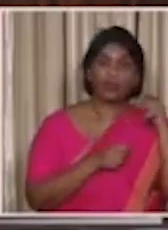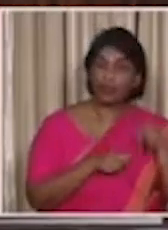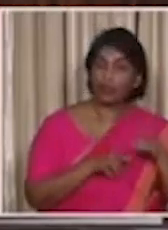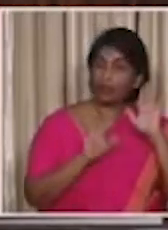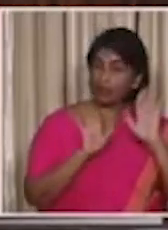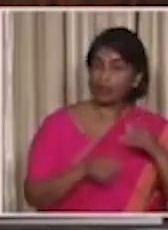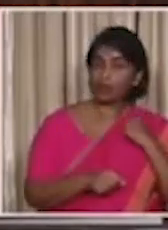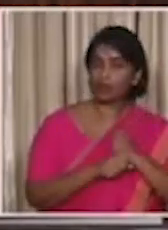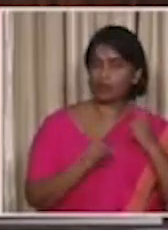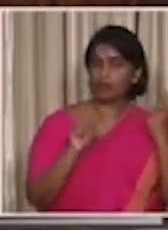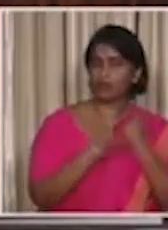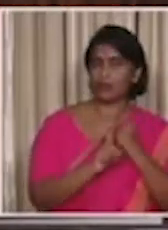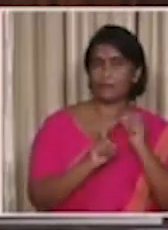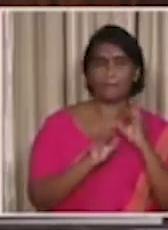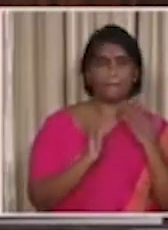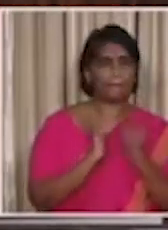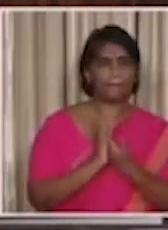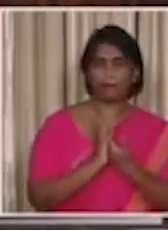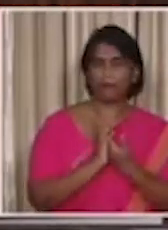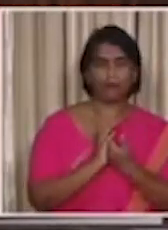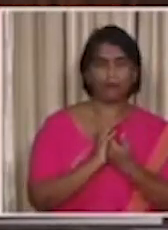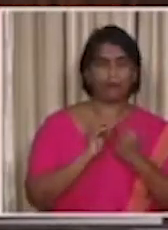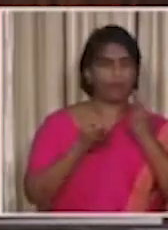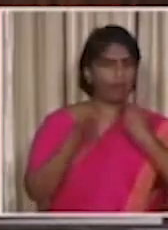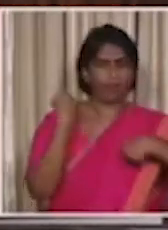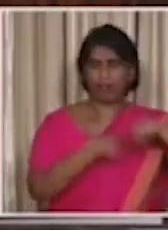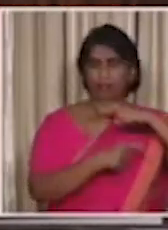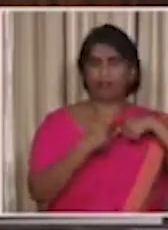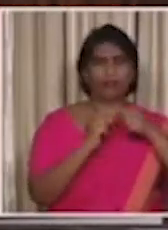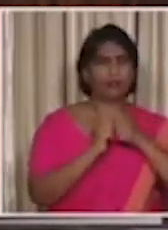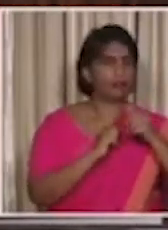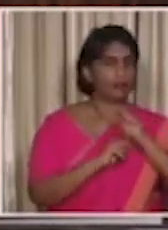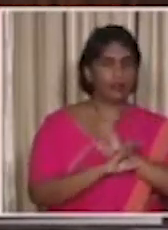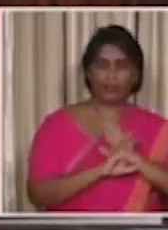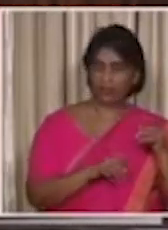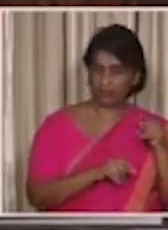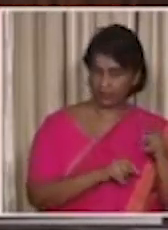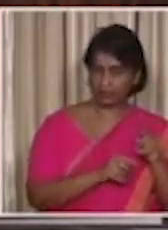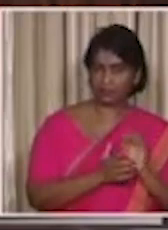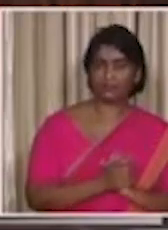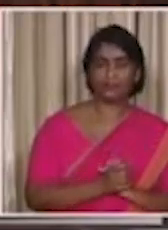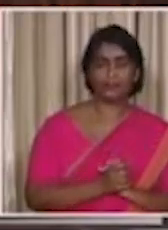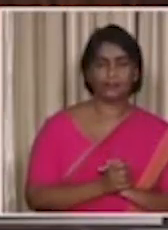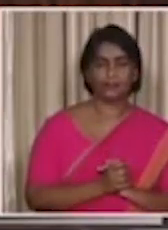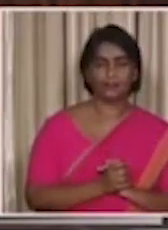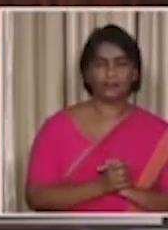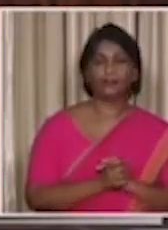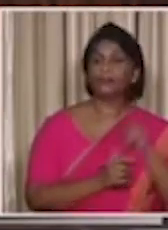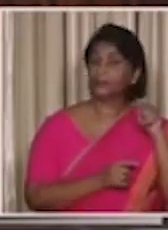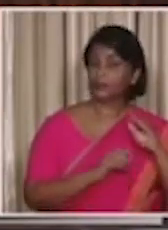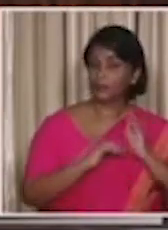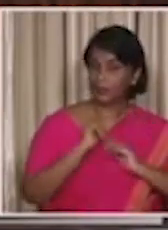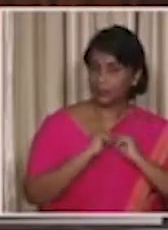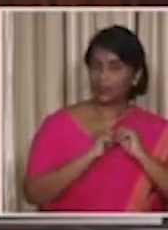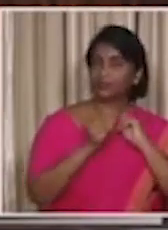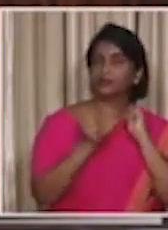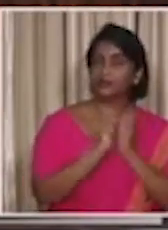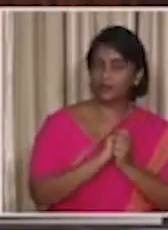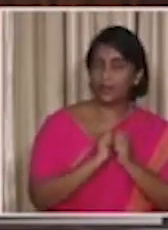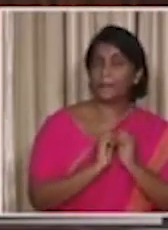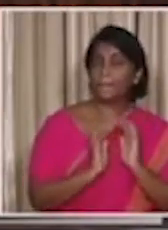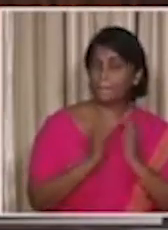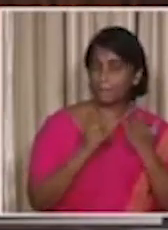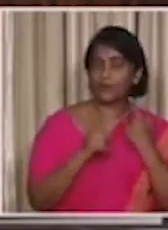ආණ්ඩුව මාරුවෙද්දී ප්‍රතිපත්ති උඩිය ටිකු කුඩු කරන්නේ නැහැ. මේ සිස්ටම් චේන්ජ් එක